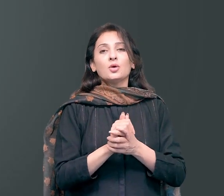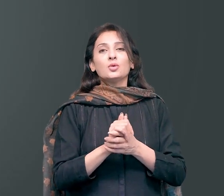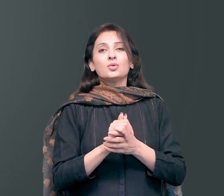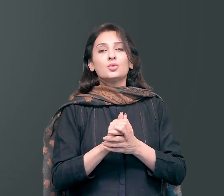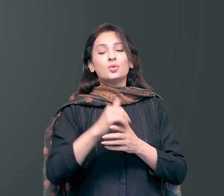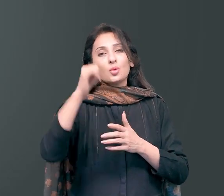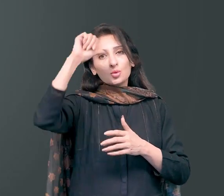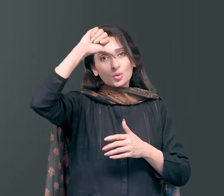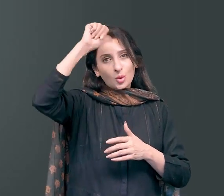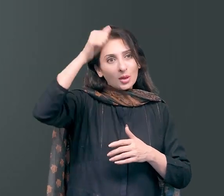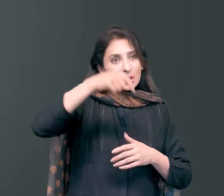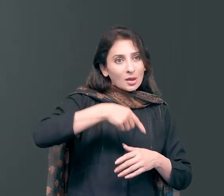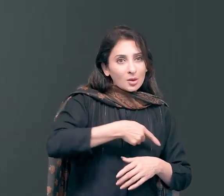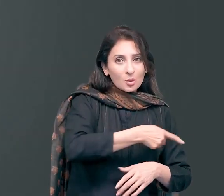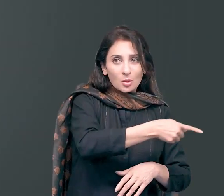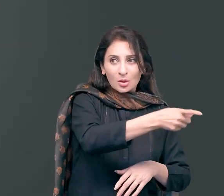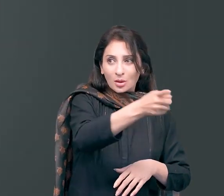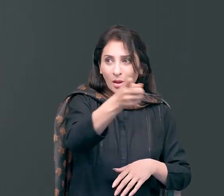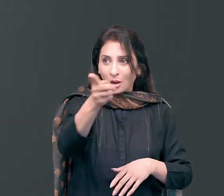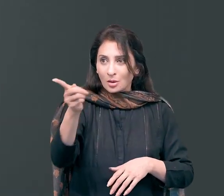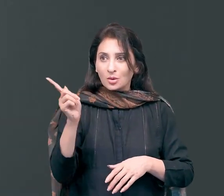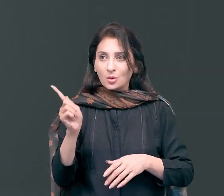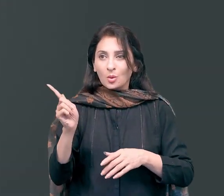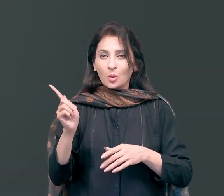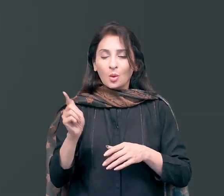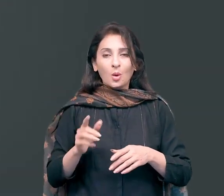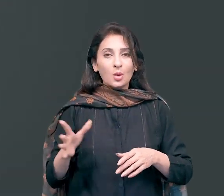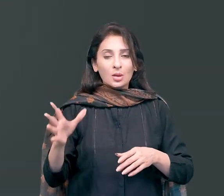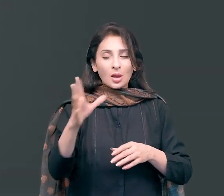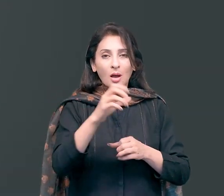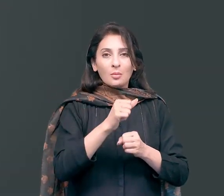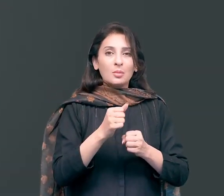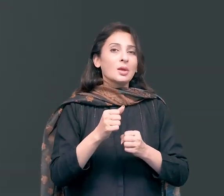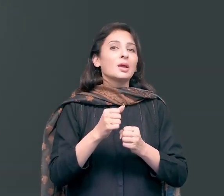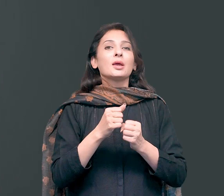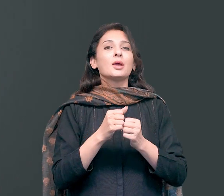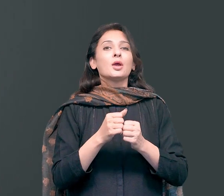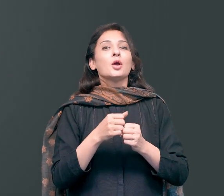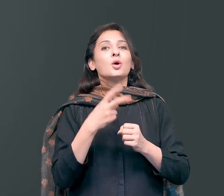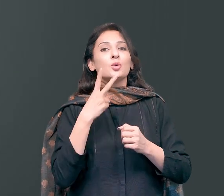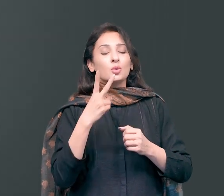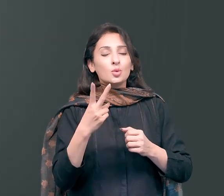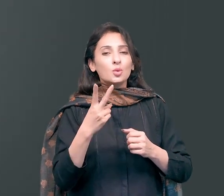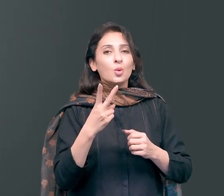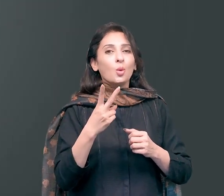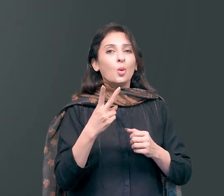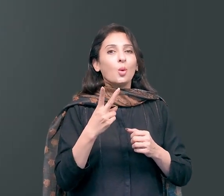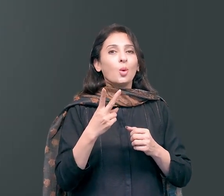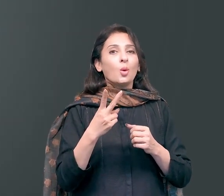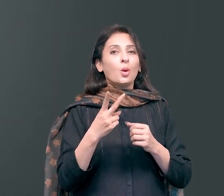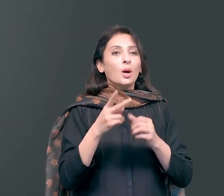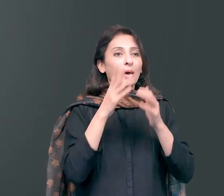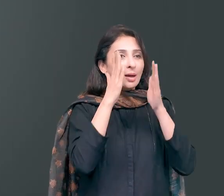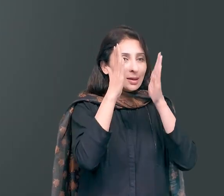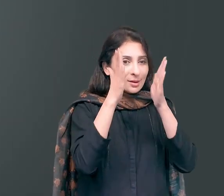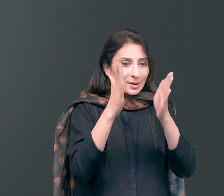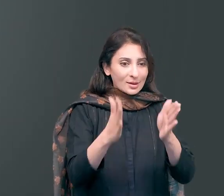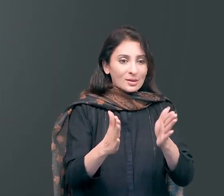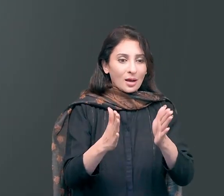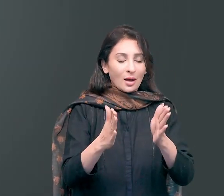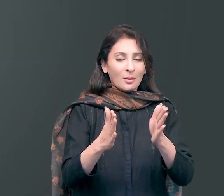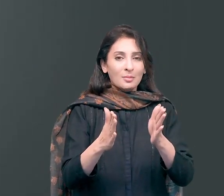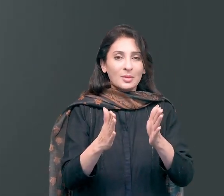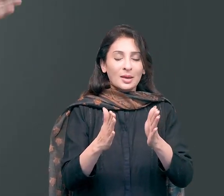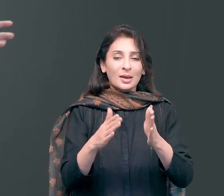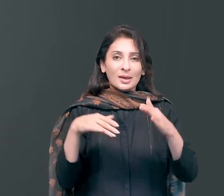عملی نظام کے تحت چند ہندوستانیوں کو وزارتیں ملی۔ اس سے پہلے تو صرف ان کو نمائندگی ہی ملی،